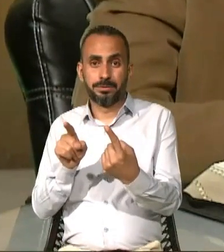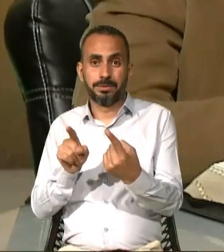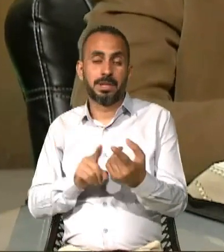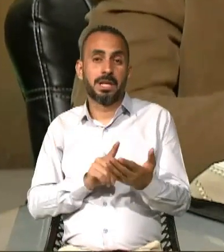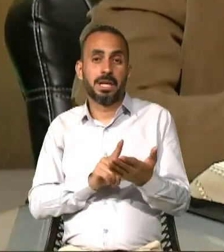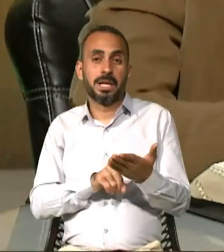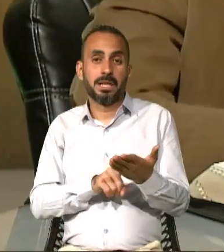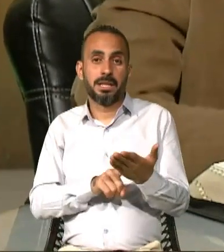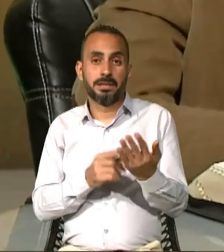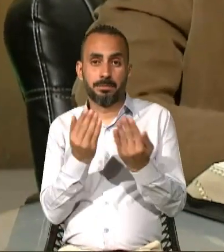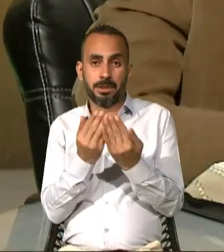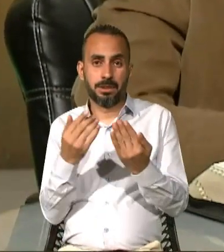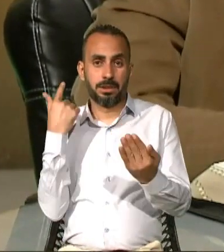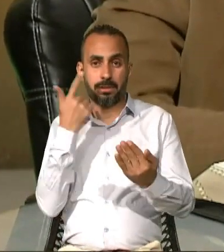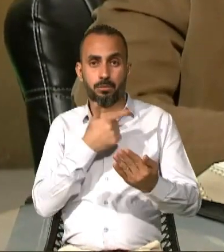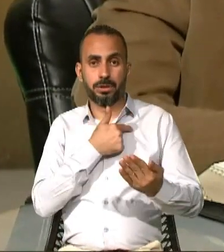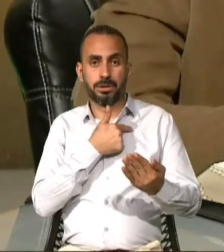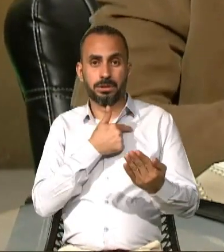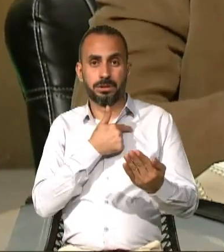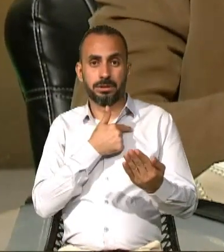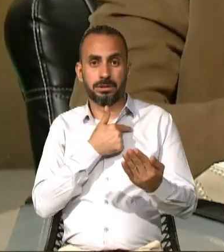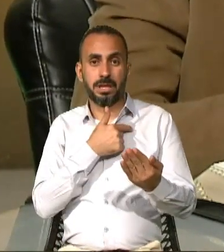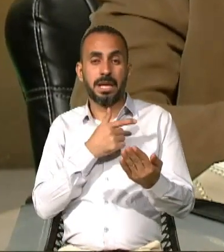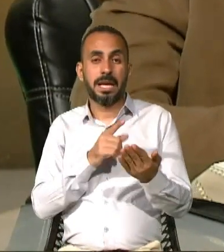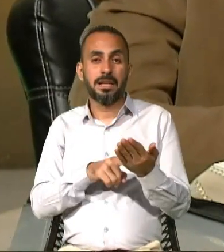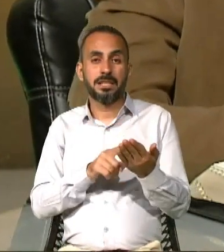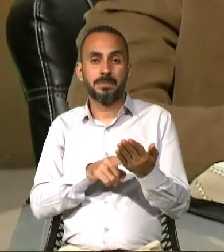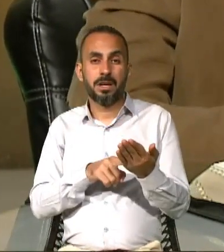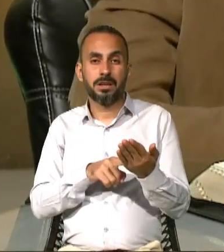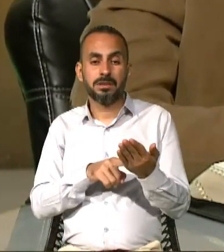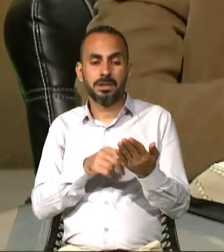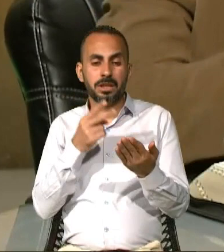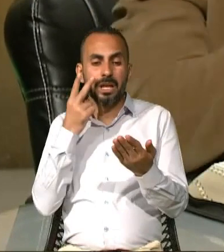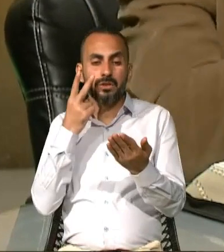يعني من خلال الكتاب المقدس اقدر اميز واعرف